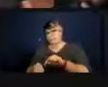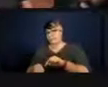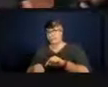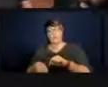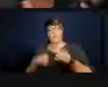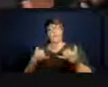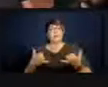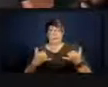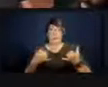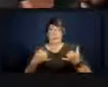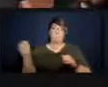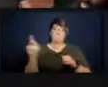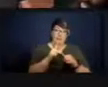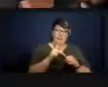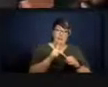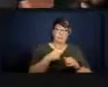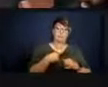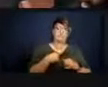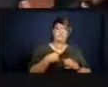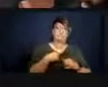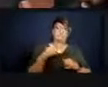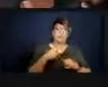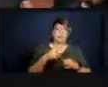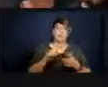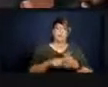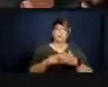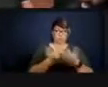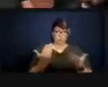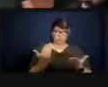ushirikiano kati ya wabia mbalimbali.